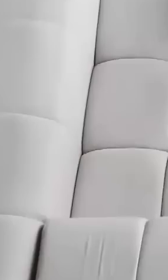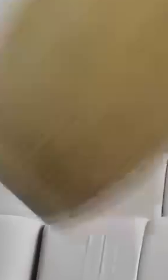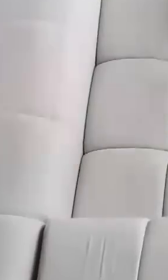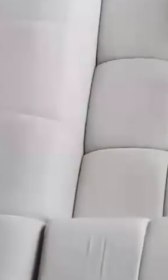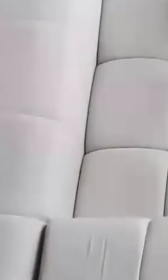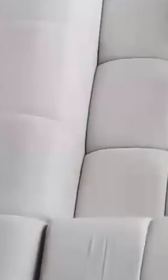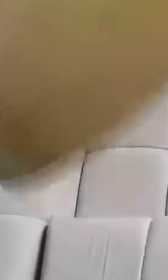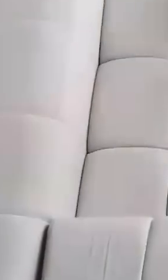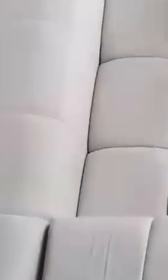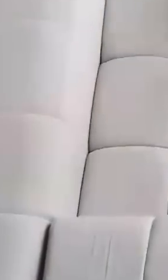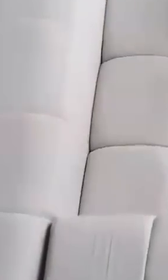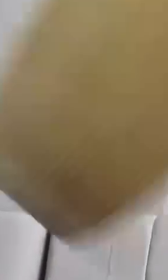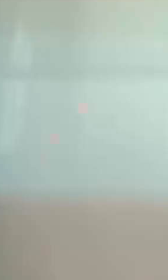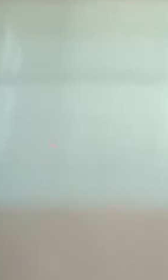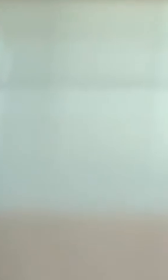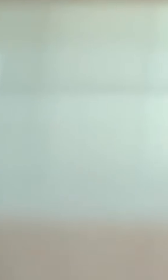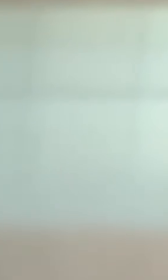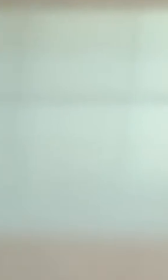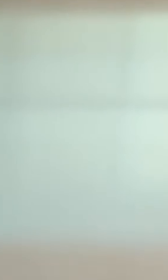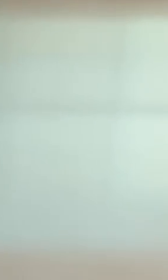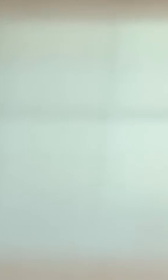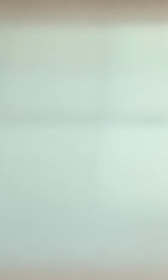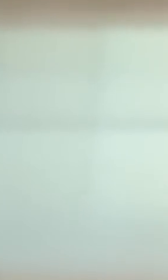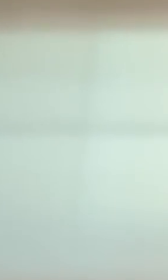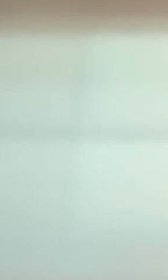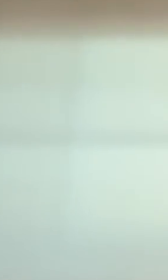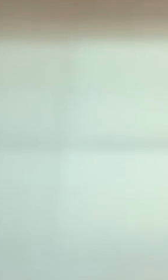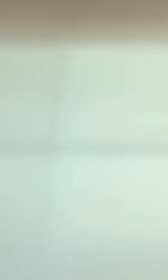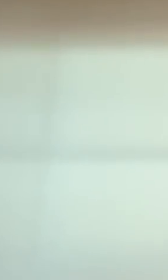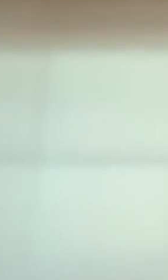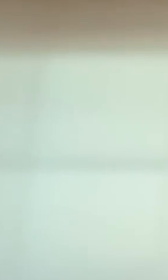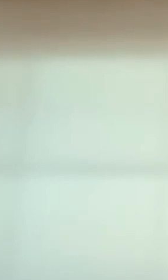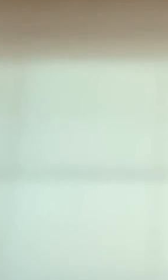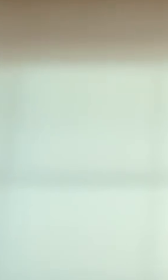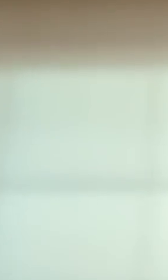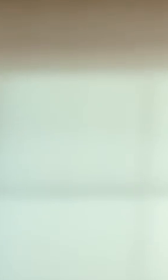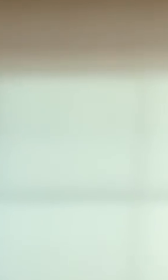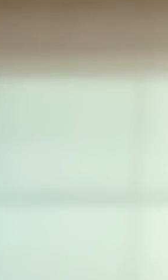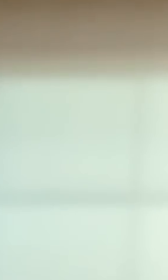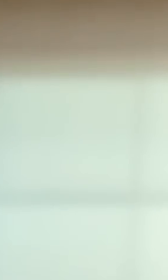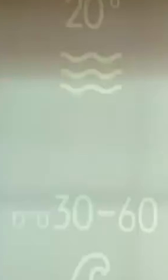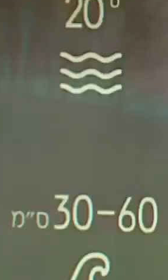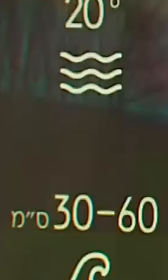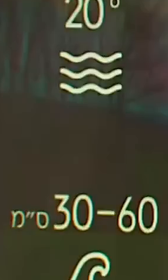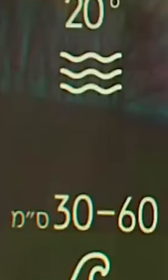טורנדו. וויסטינג האוס, מותג מעבררי תקרה אמריקאי. וויסטינג האוס, השקט שלכם.